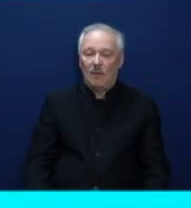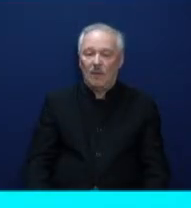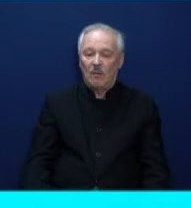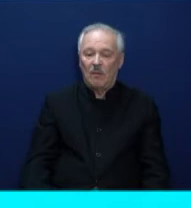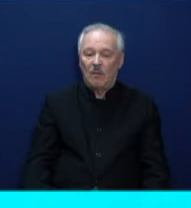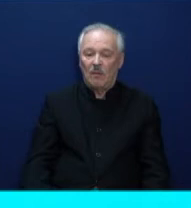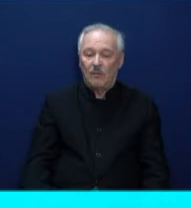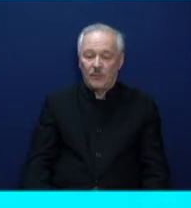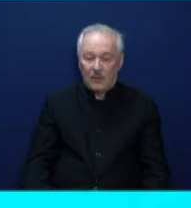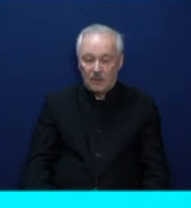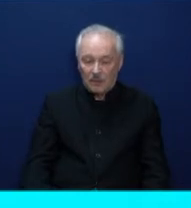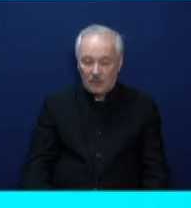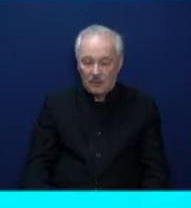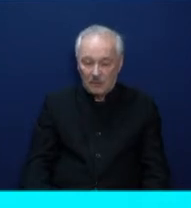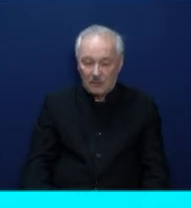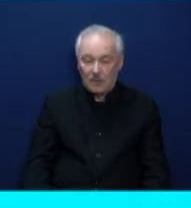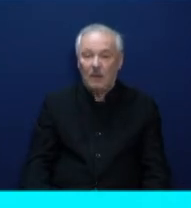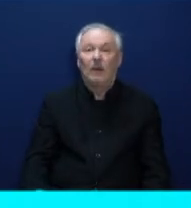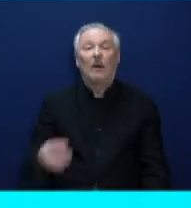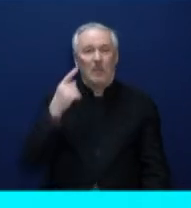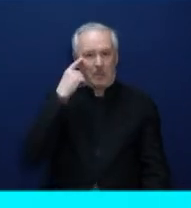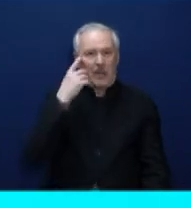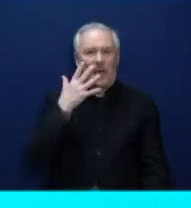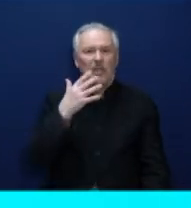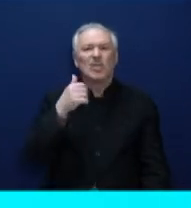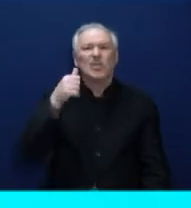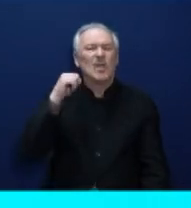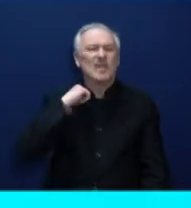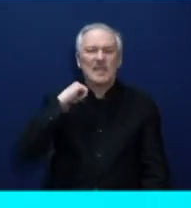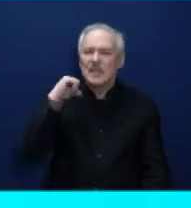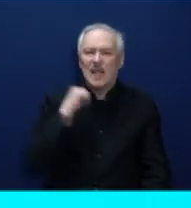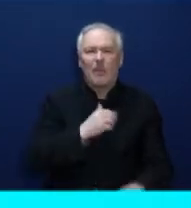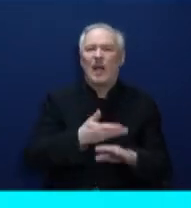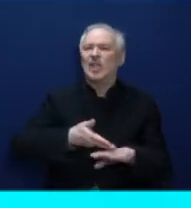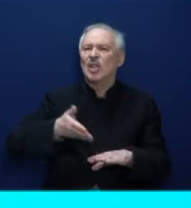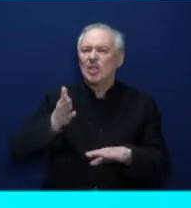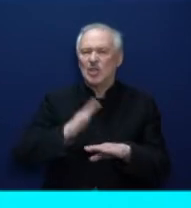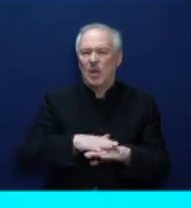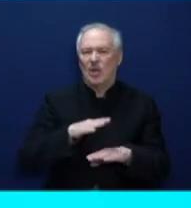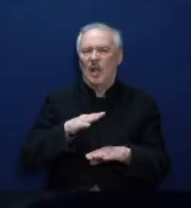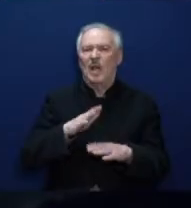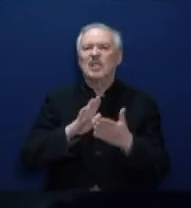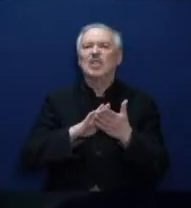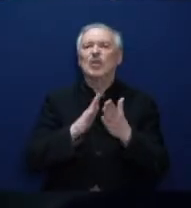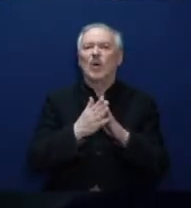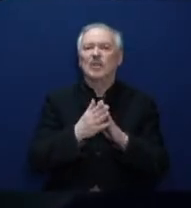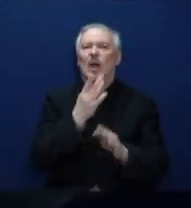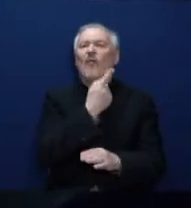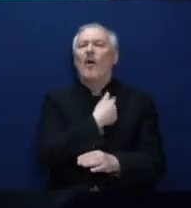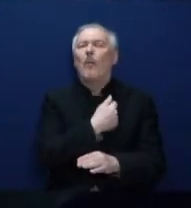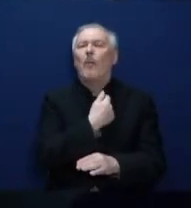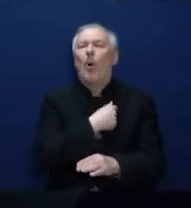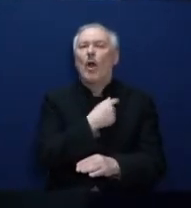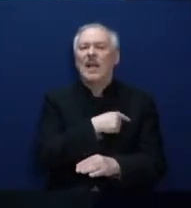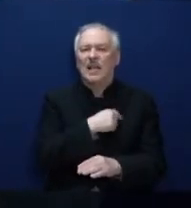и об этом президент говорит, самое чувствительное, самая тяжелая ситуация у нас в поликлиниках в амбулаторном